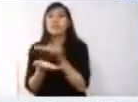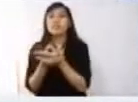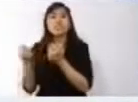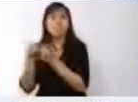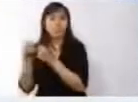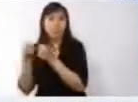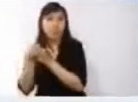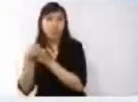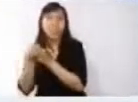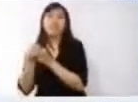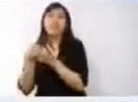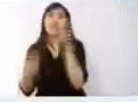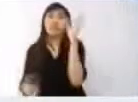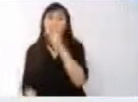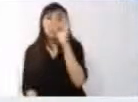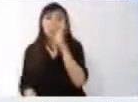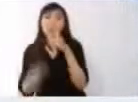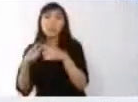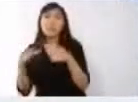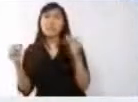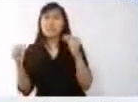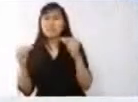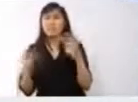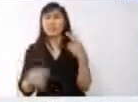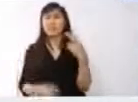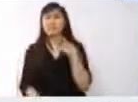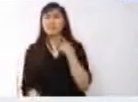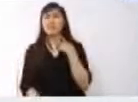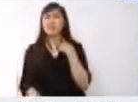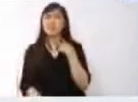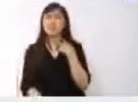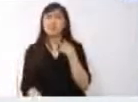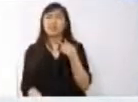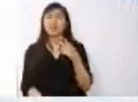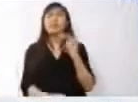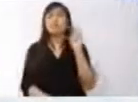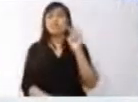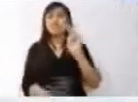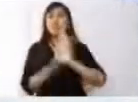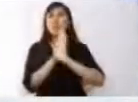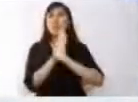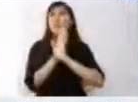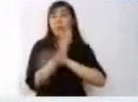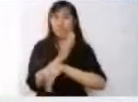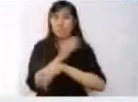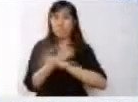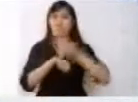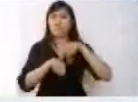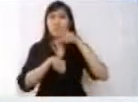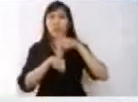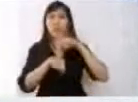ng Pilipinas at ilan pa po yung inaasang makakauwi sa mga susunod na buwan?